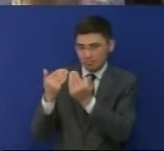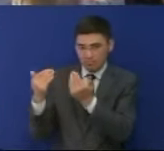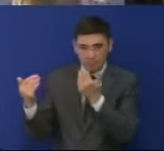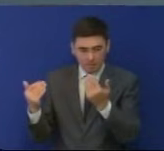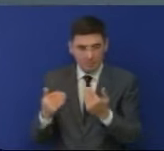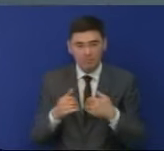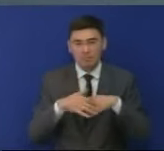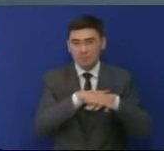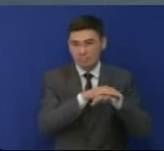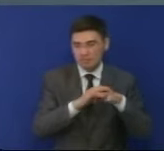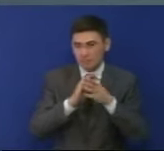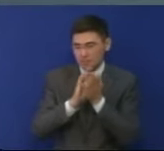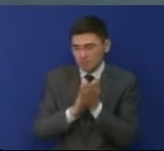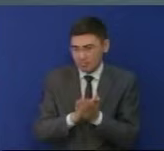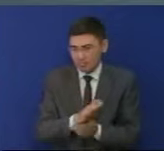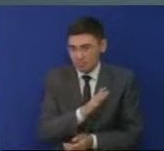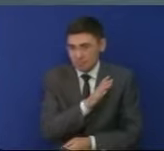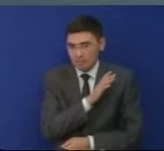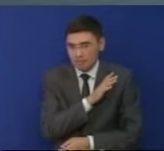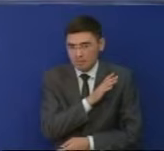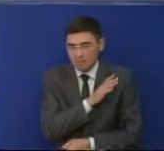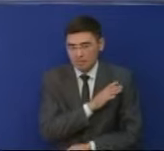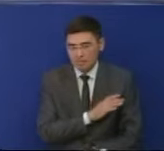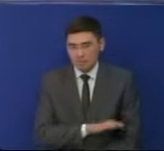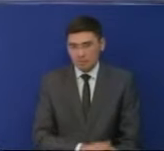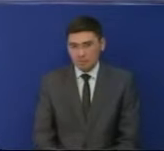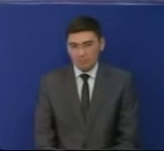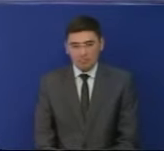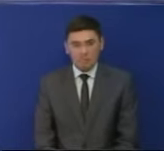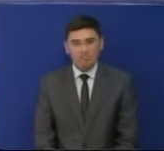зрители тепло встречали громкими аплодисментами.